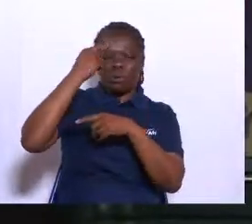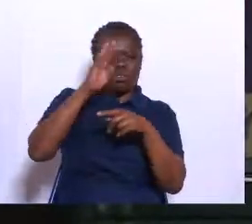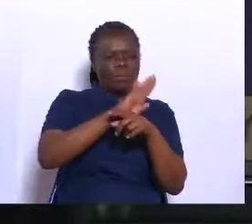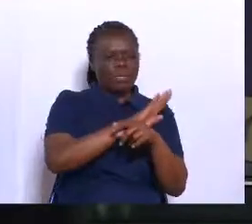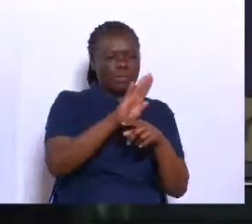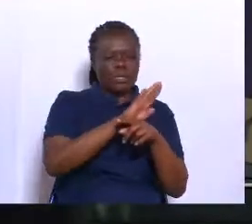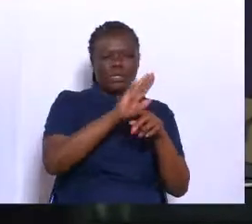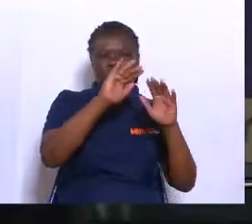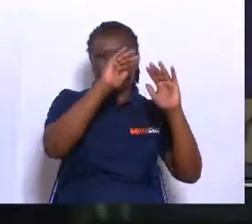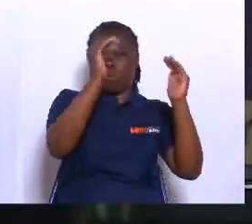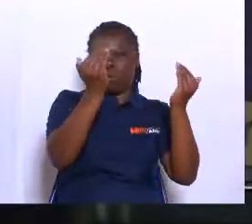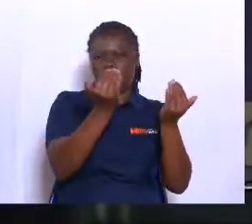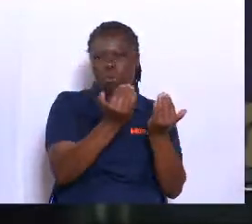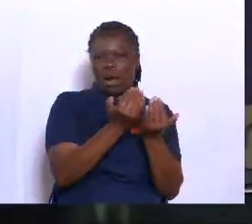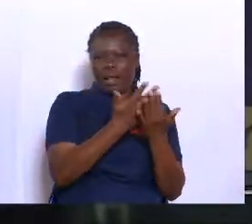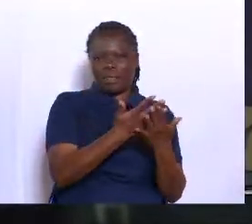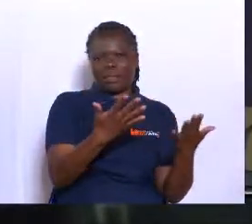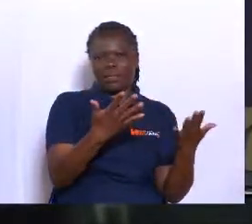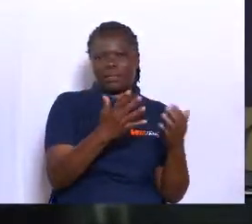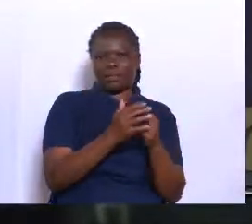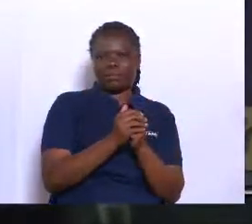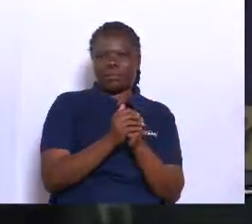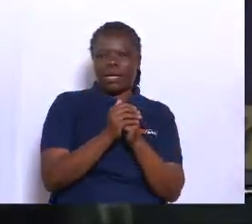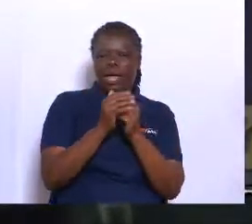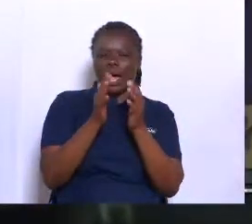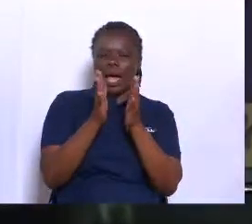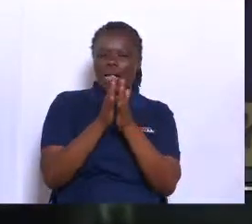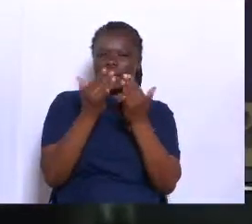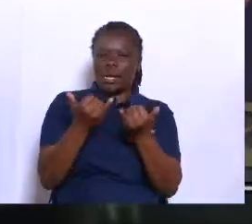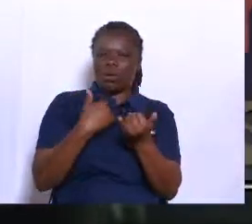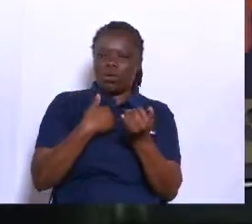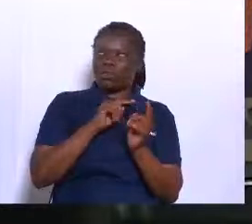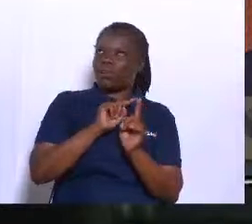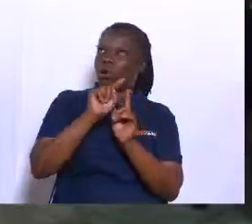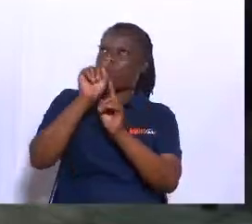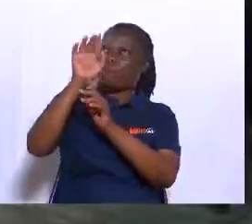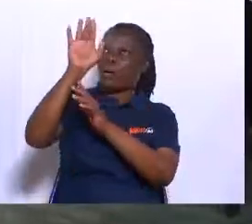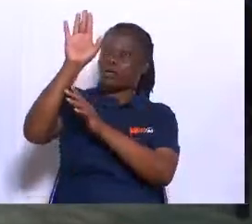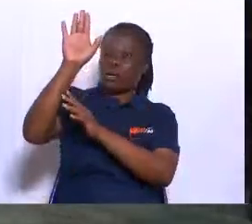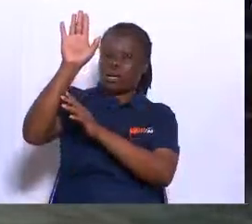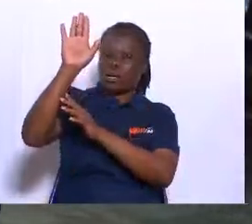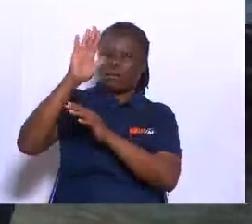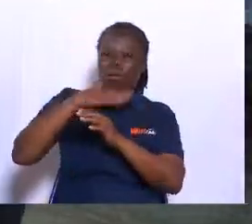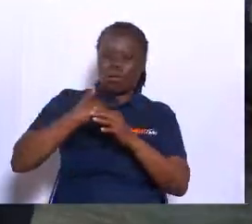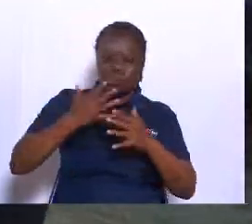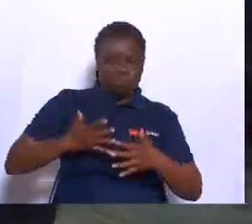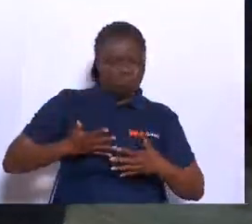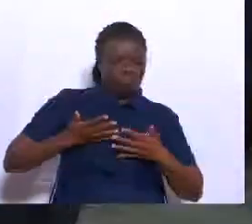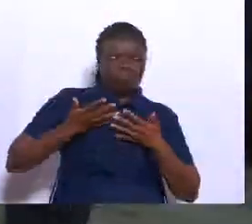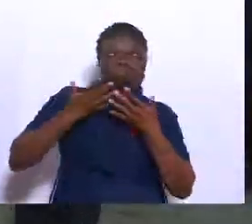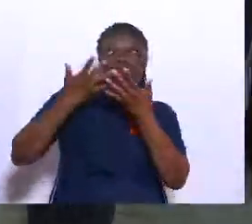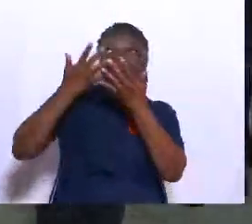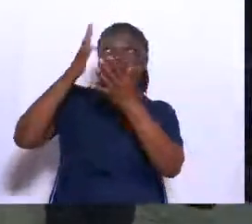maisha haya. Na sasa unahitaji kurudi kwake. Unahitaji kujitoa kikamilifu.